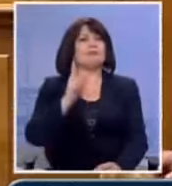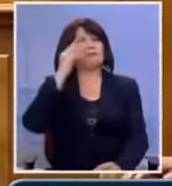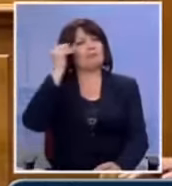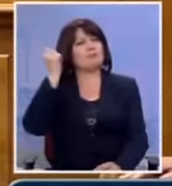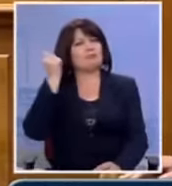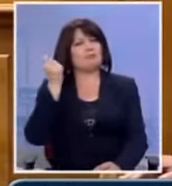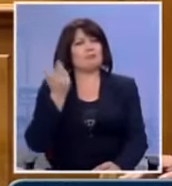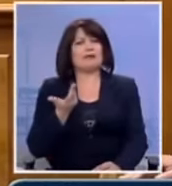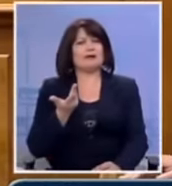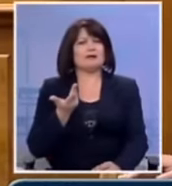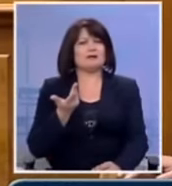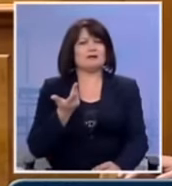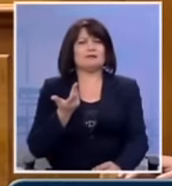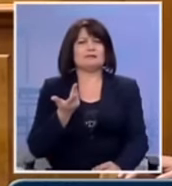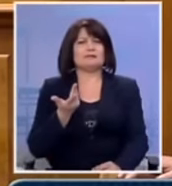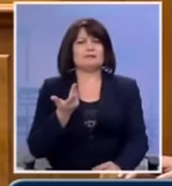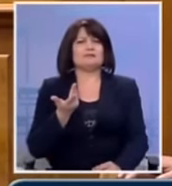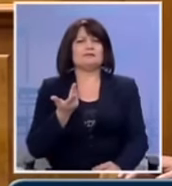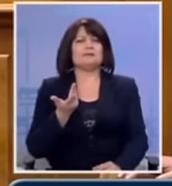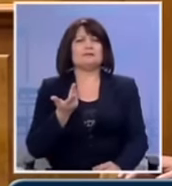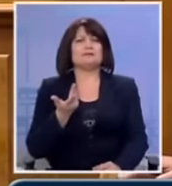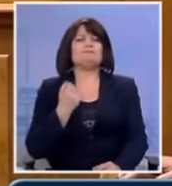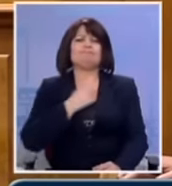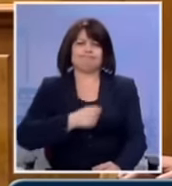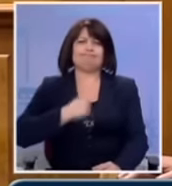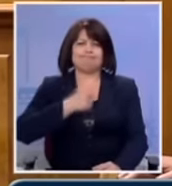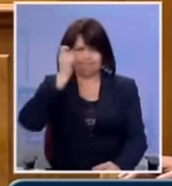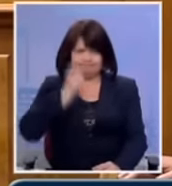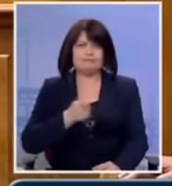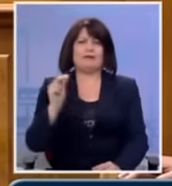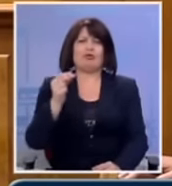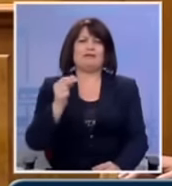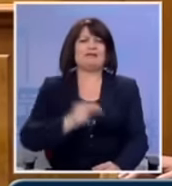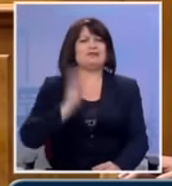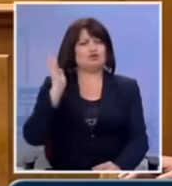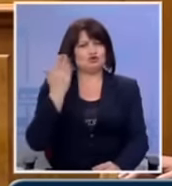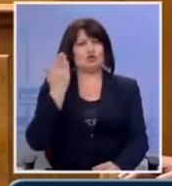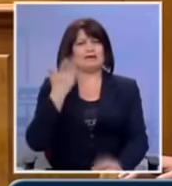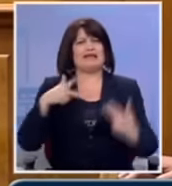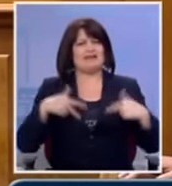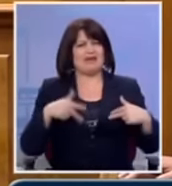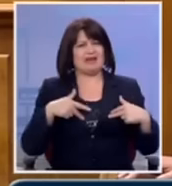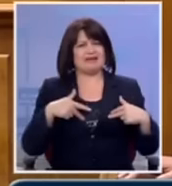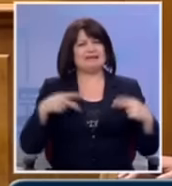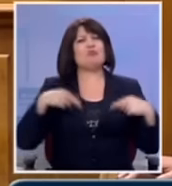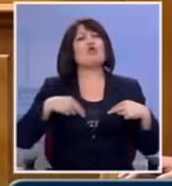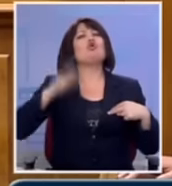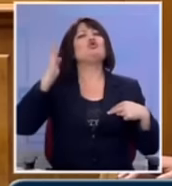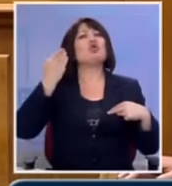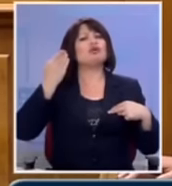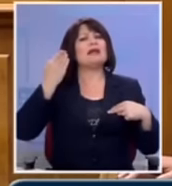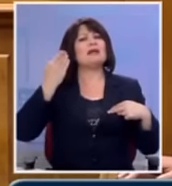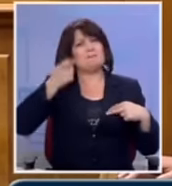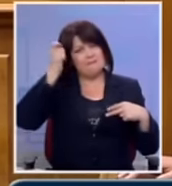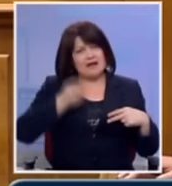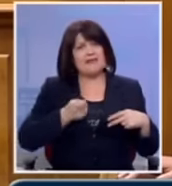Δεν θα ξεχάσω την τραγική ομολογία βουλευτή τότε της κυβέρνησης, υπουργού,